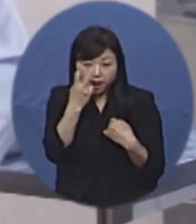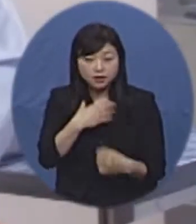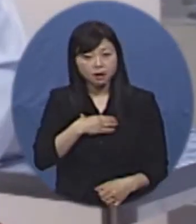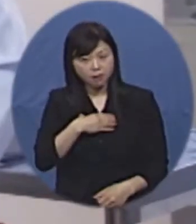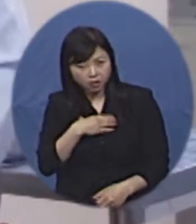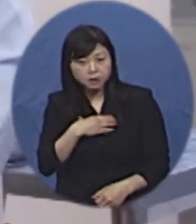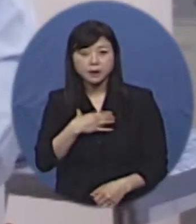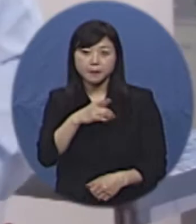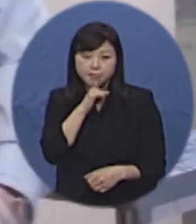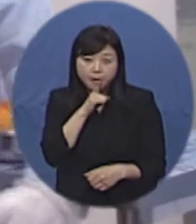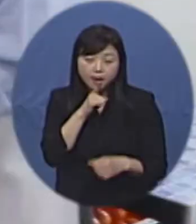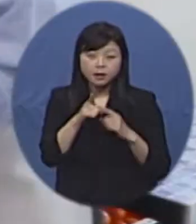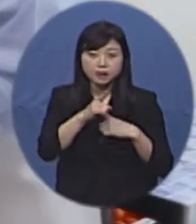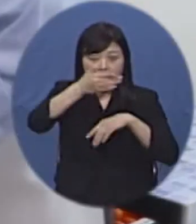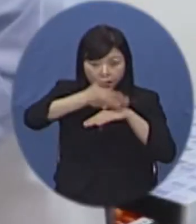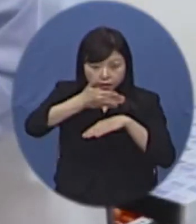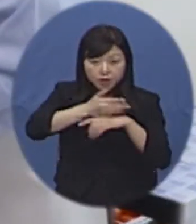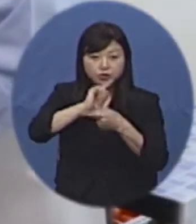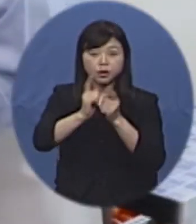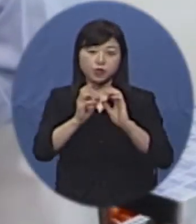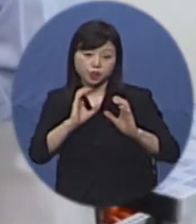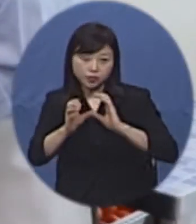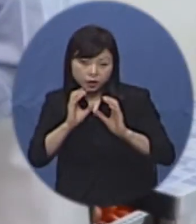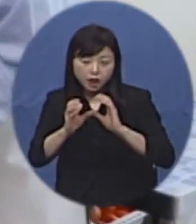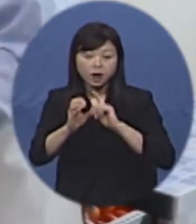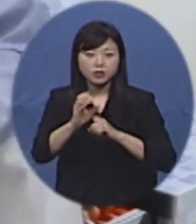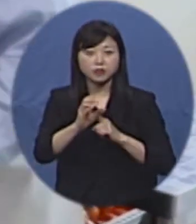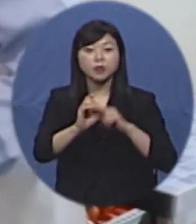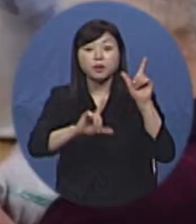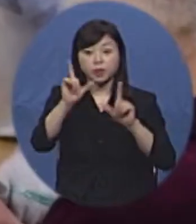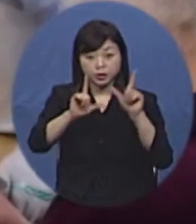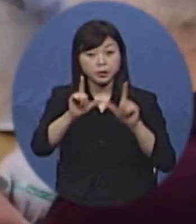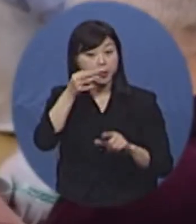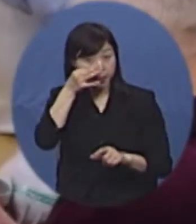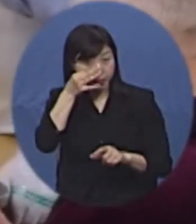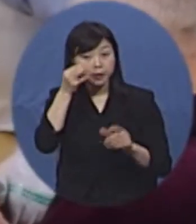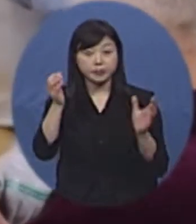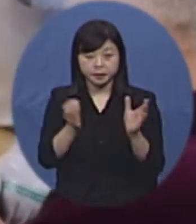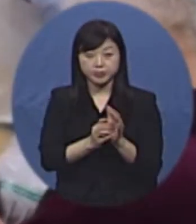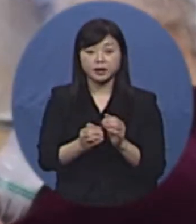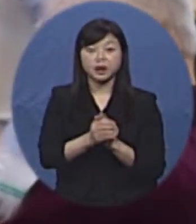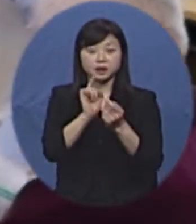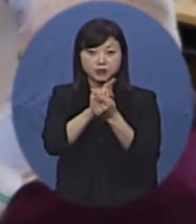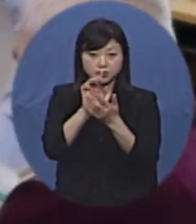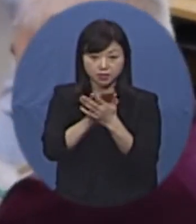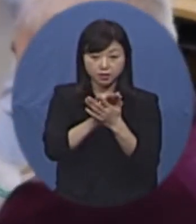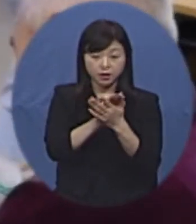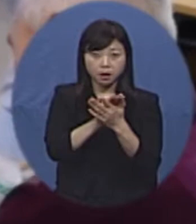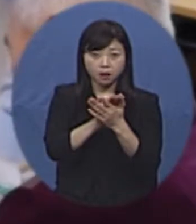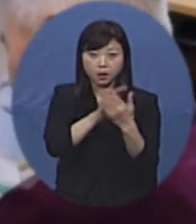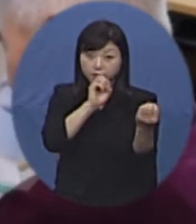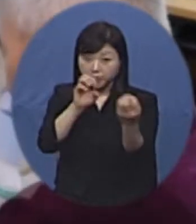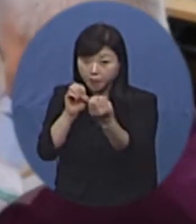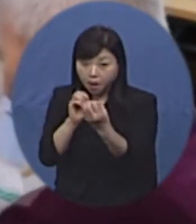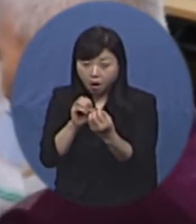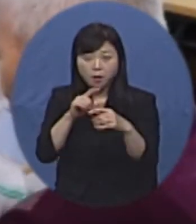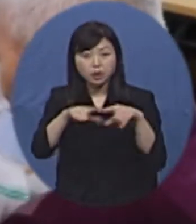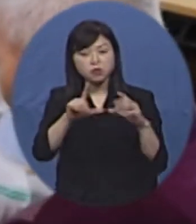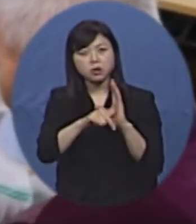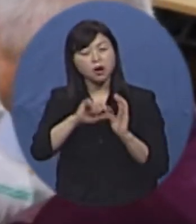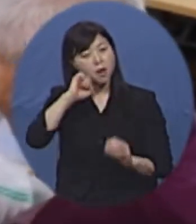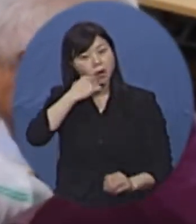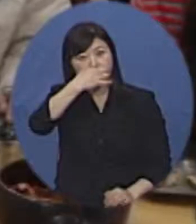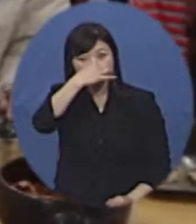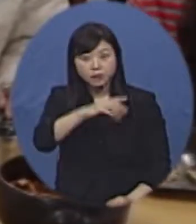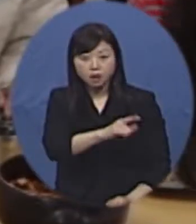염려하며 감사하고 소통하는 모습을 보였습니다. 직접 대면하며 평소 느낀 힘든 점과